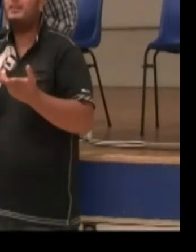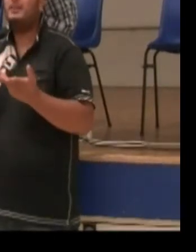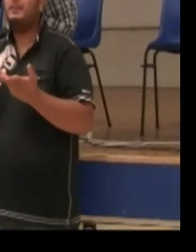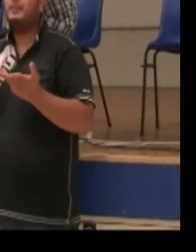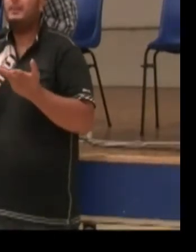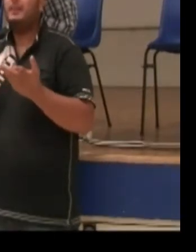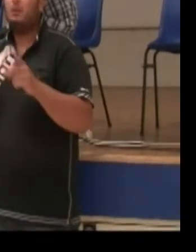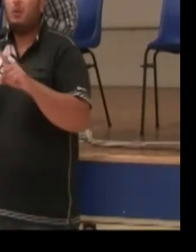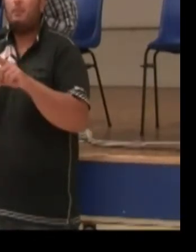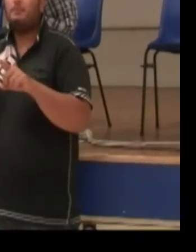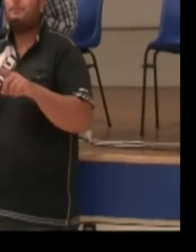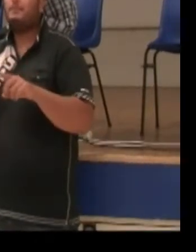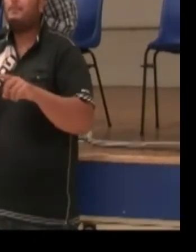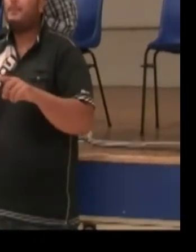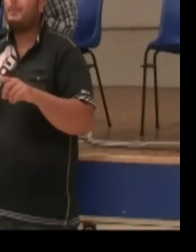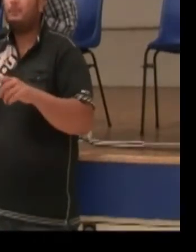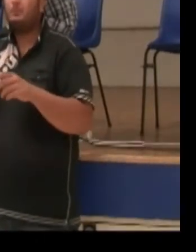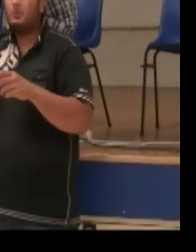dire quoi?